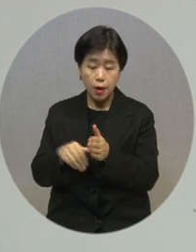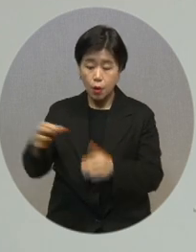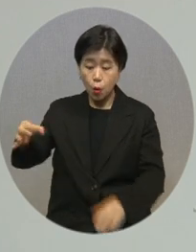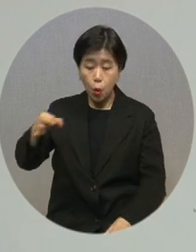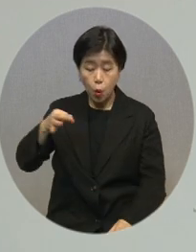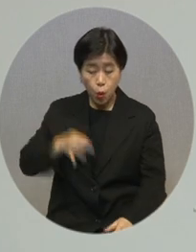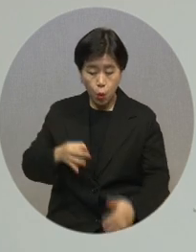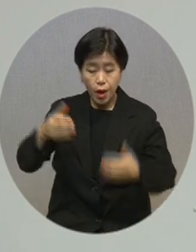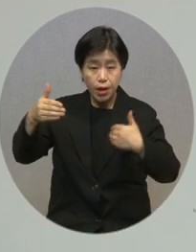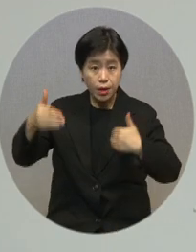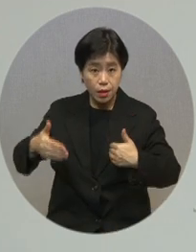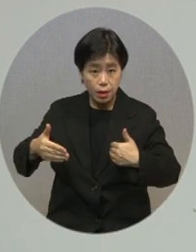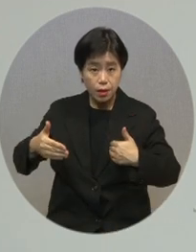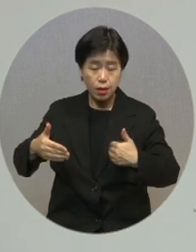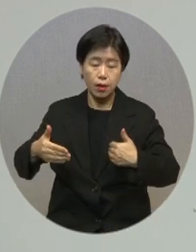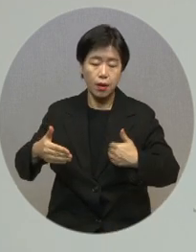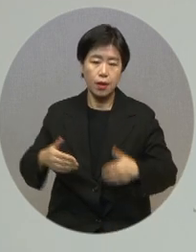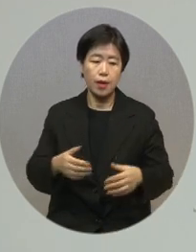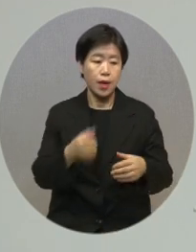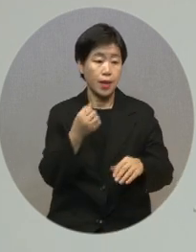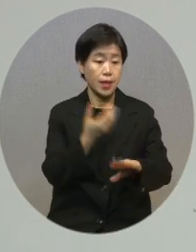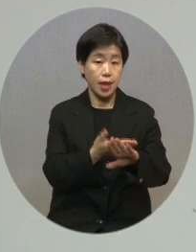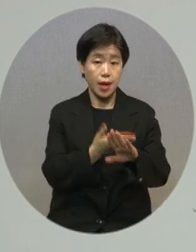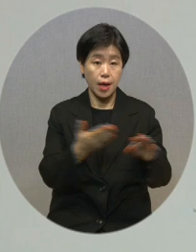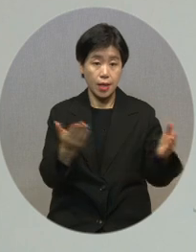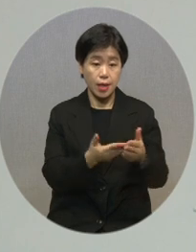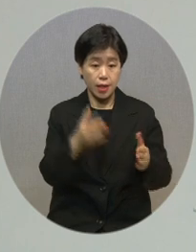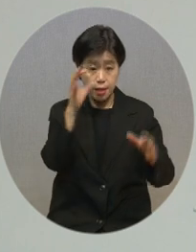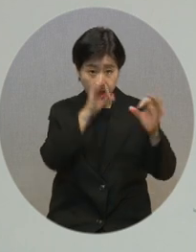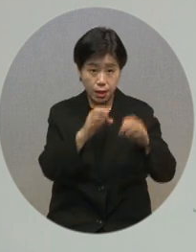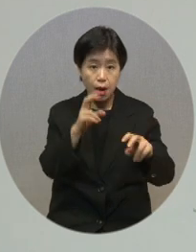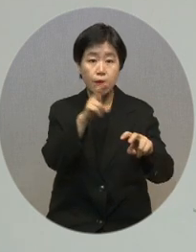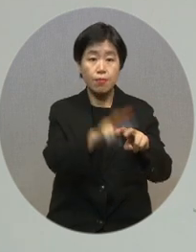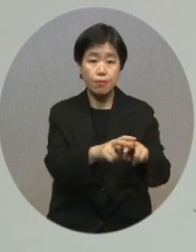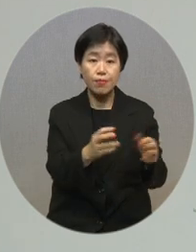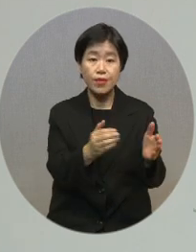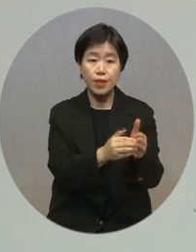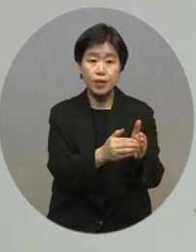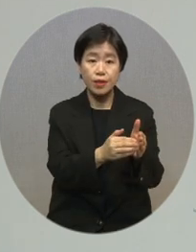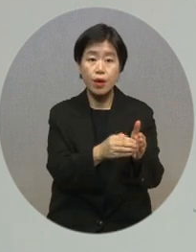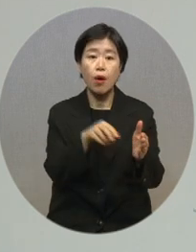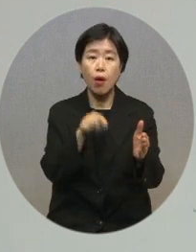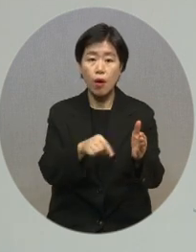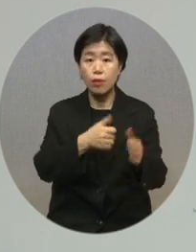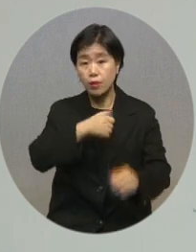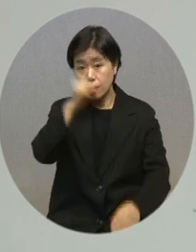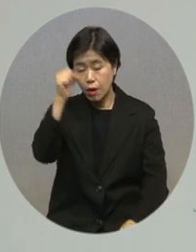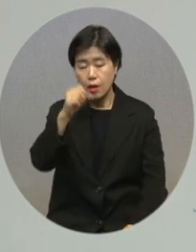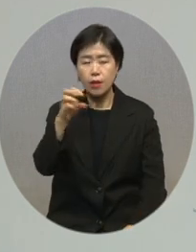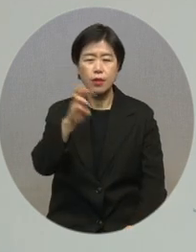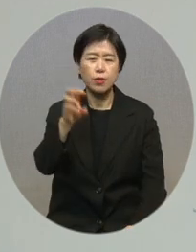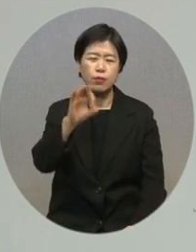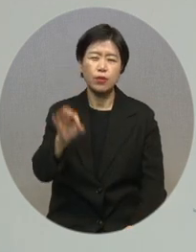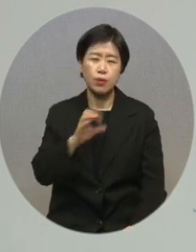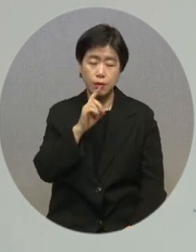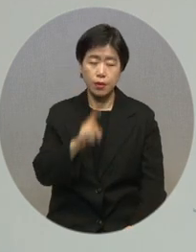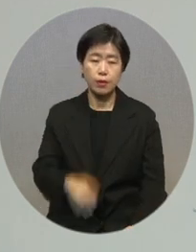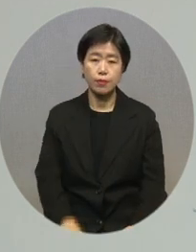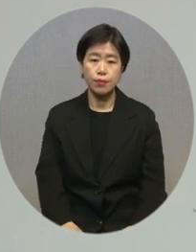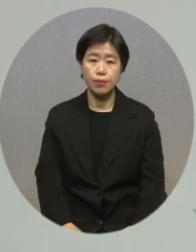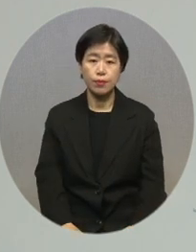비율이 30%가 된다는 뜻인데요. 네. 우리나라의 그 실업급여 제도는 그러니까 어떻게 보면은